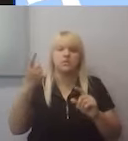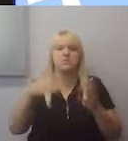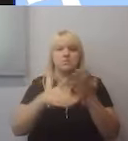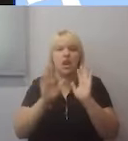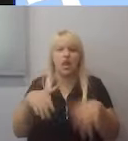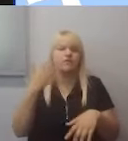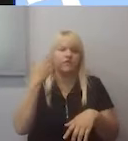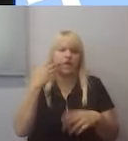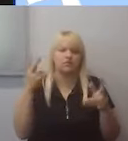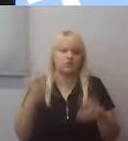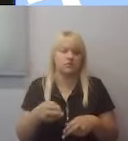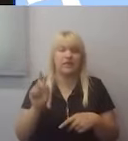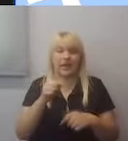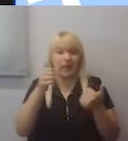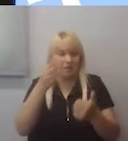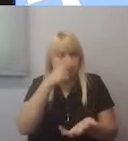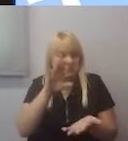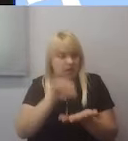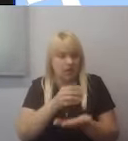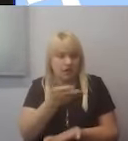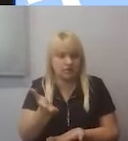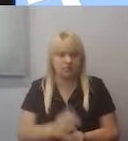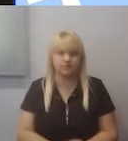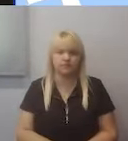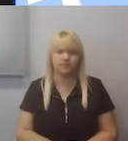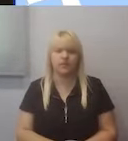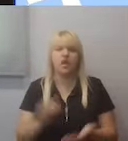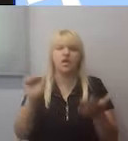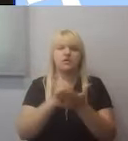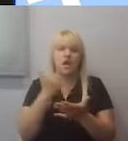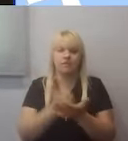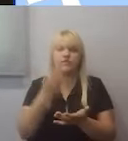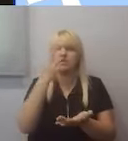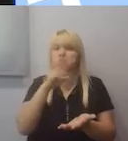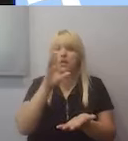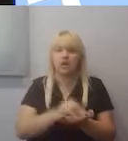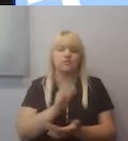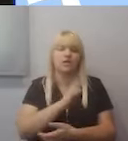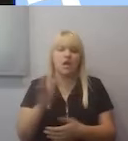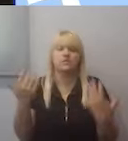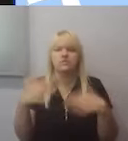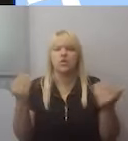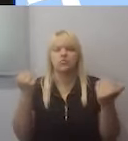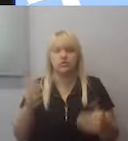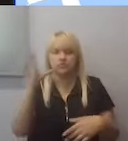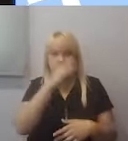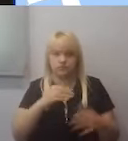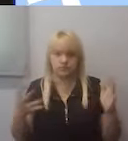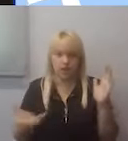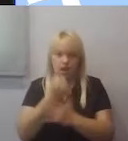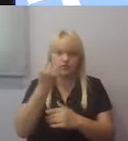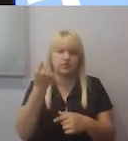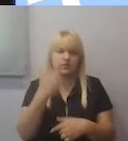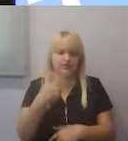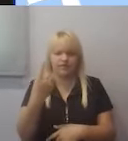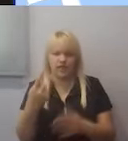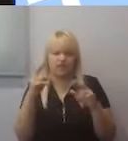labas pieredzes galvenā pieredze tas kad katrs jau šodien var atrast no 31 vietas kur var